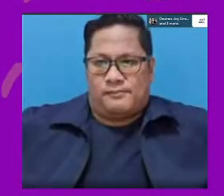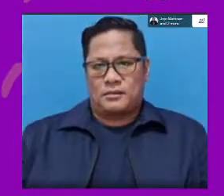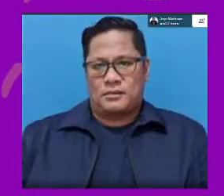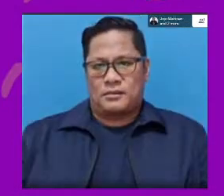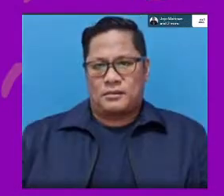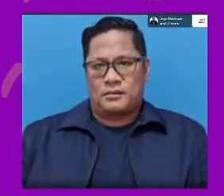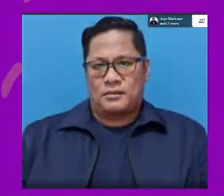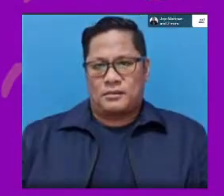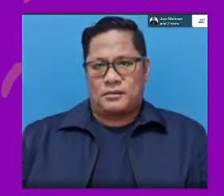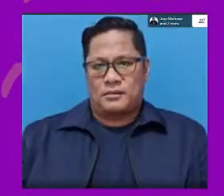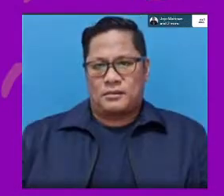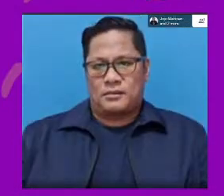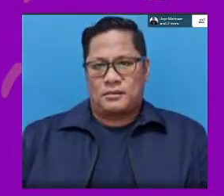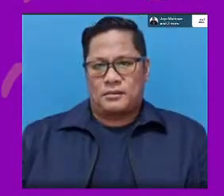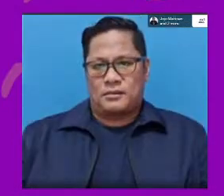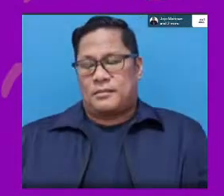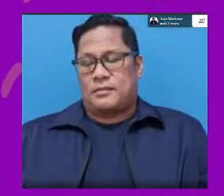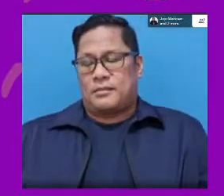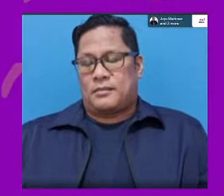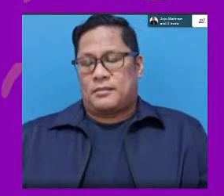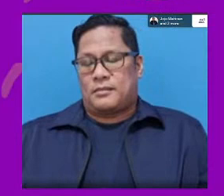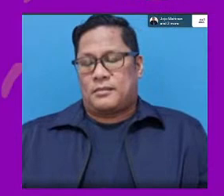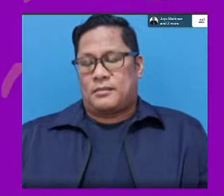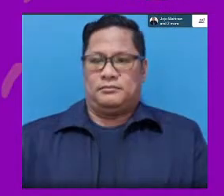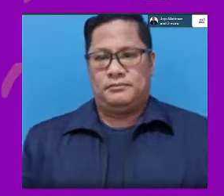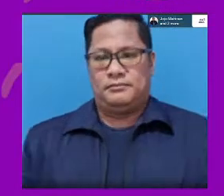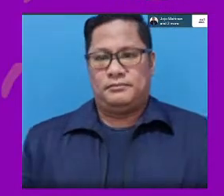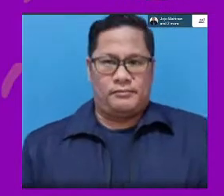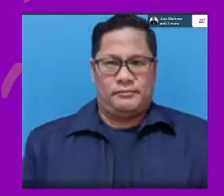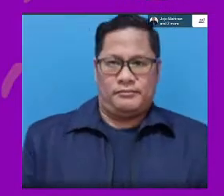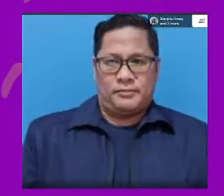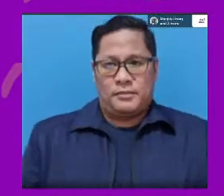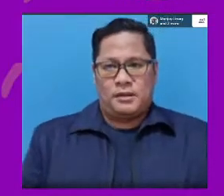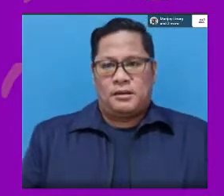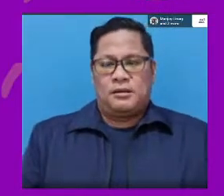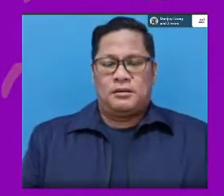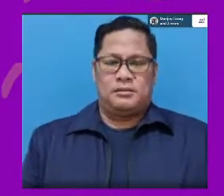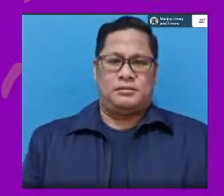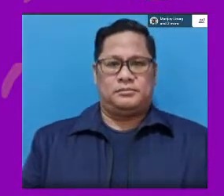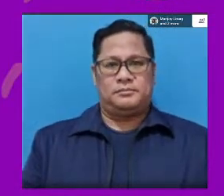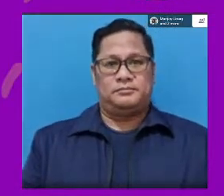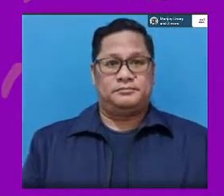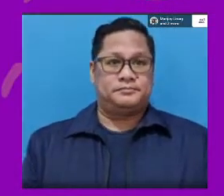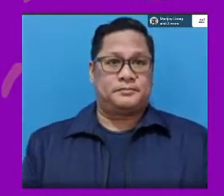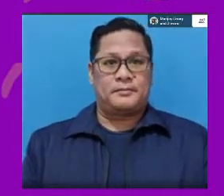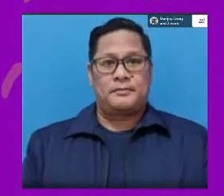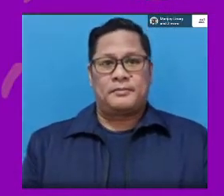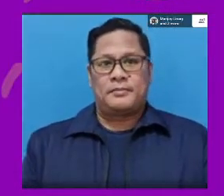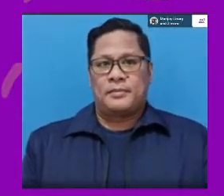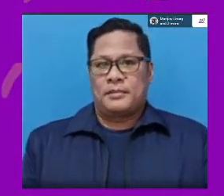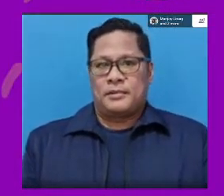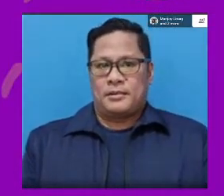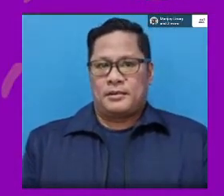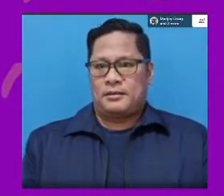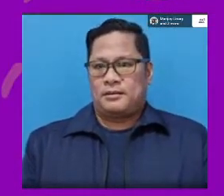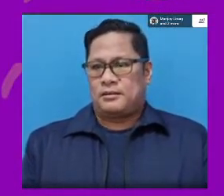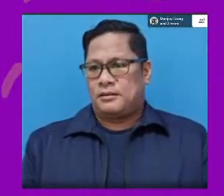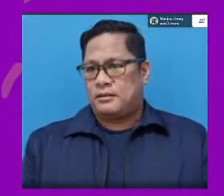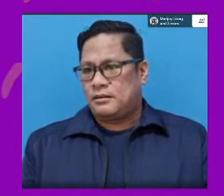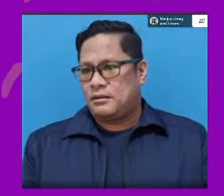sa COVID-19, iginigiit ng CHR na karapatan ng bawat Pilipino ang magkaroon ng pantay-pantay na akses sa